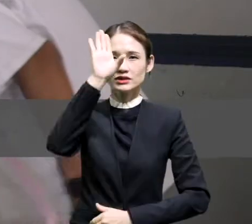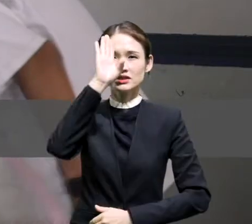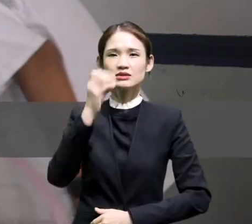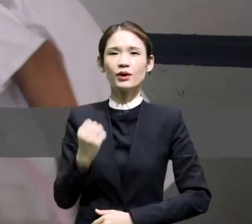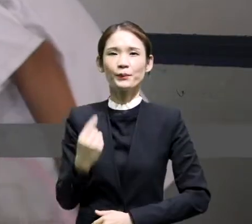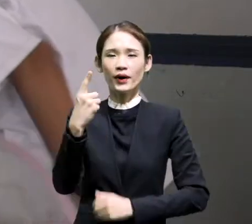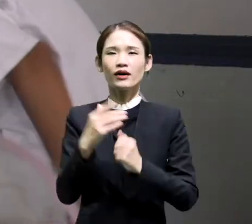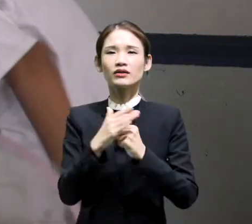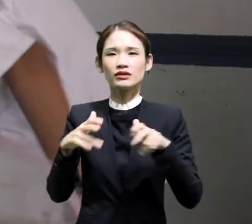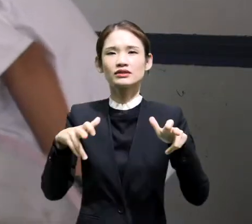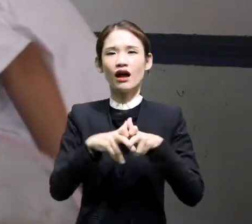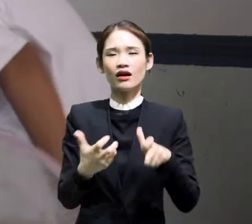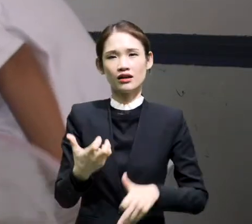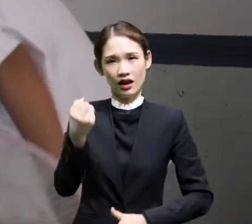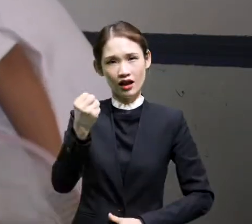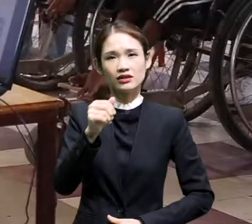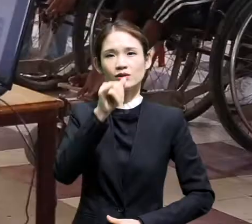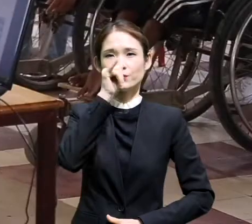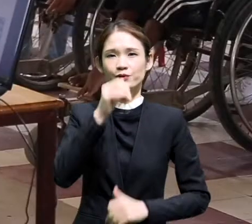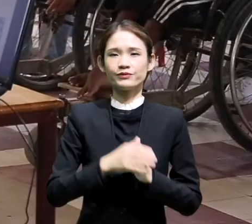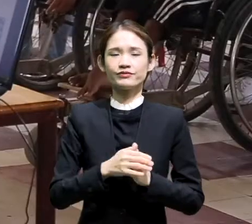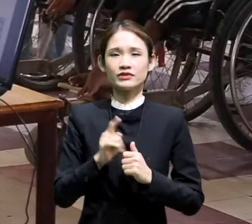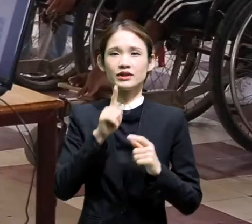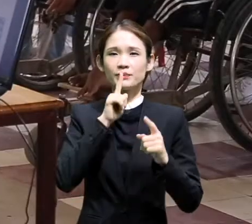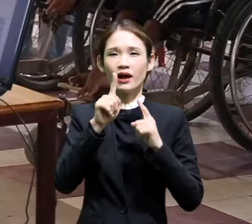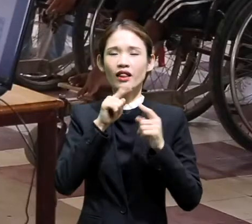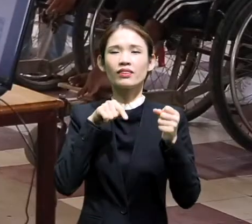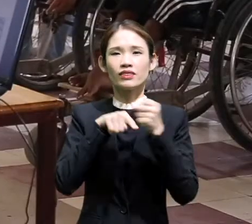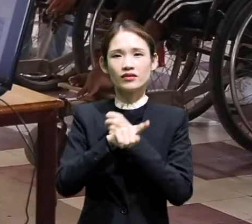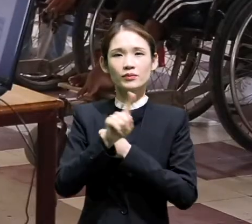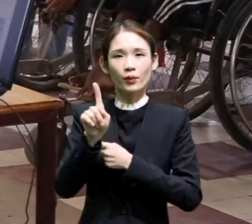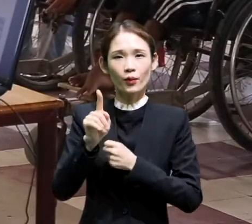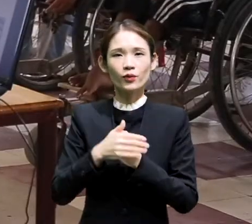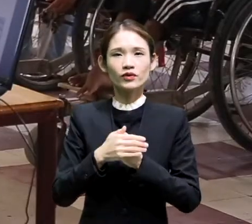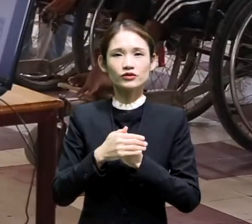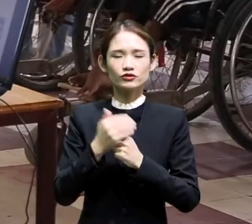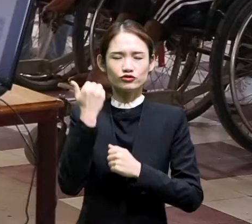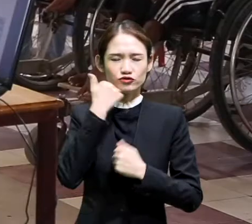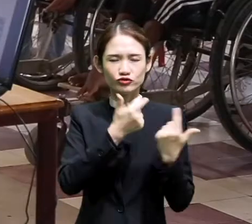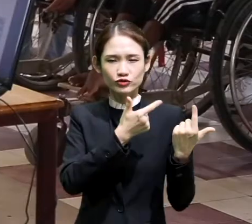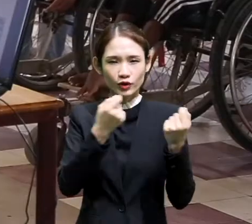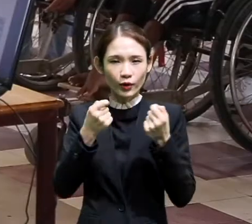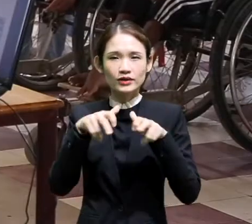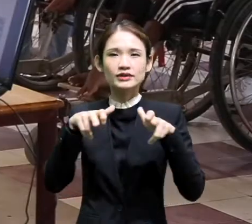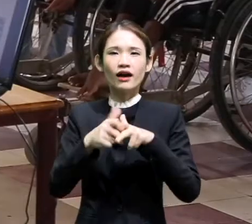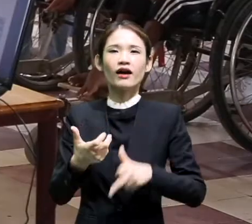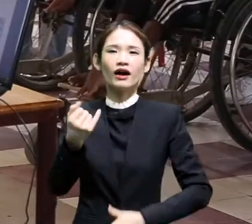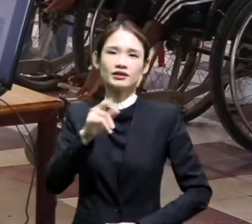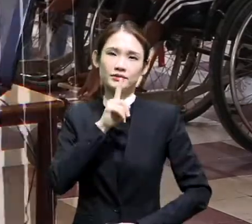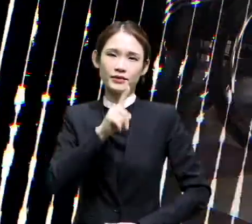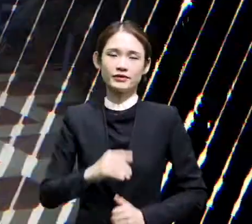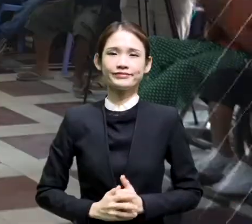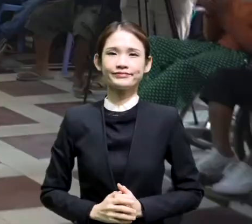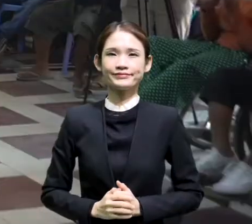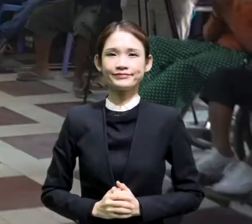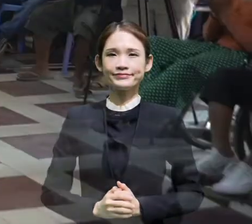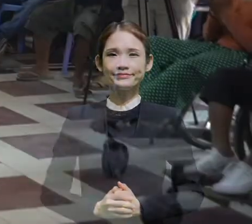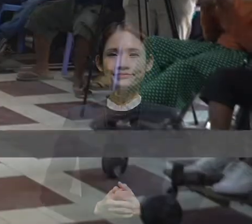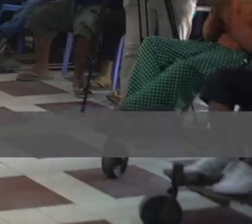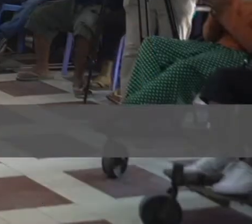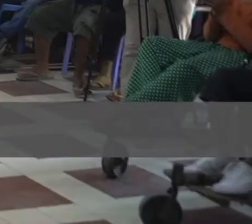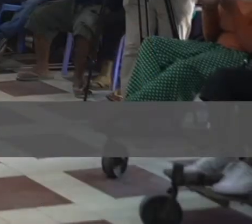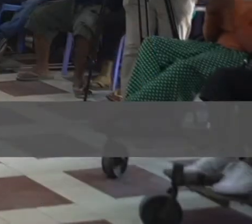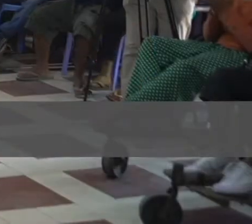사고나 질병으로 장애를 가지게 됩니다. 자, 이 말은 누구나 장애인이 될 수 있다는 말이기도